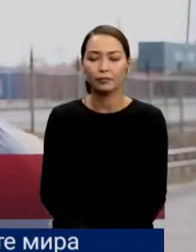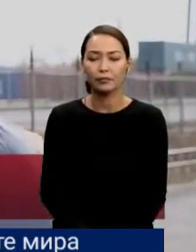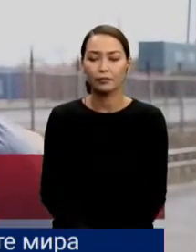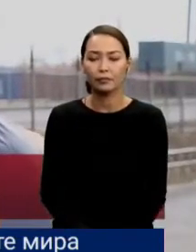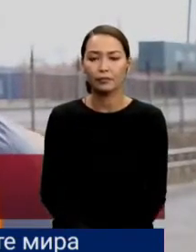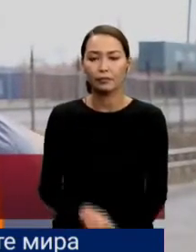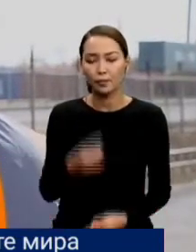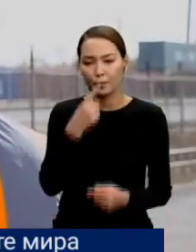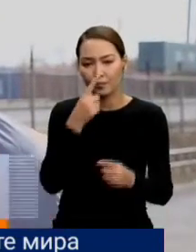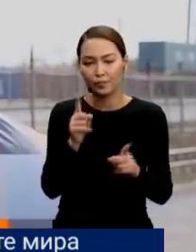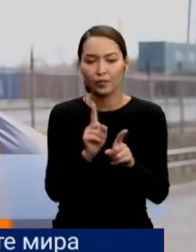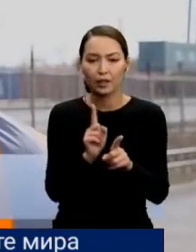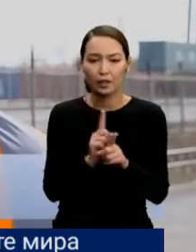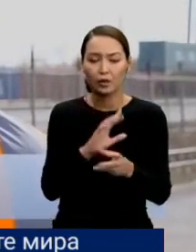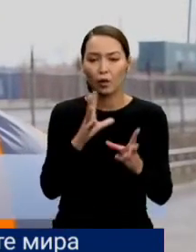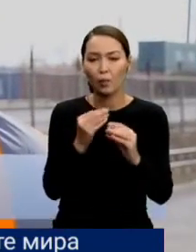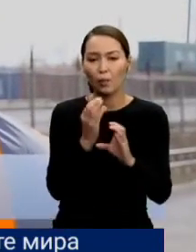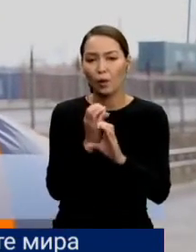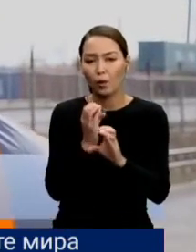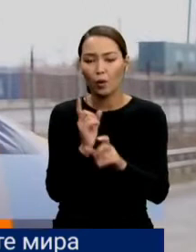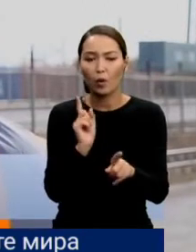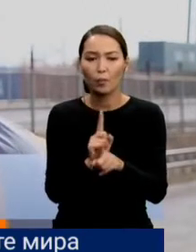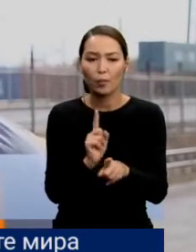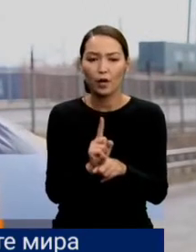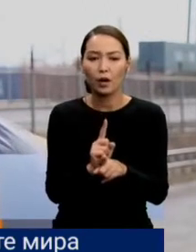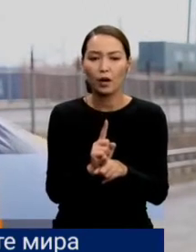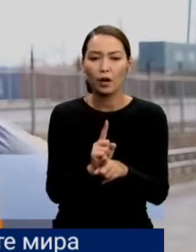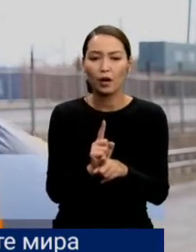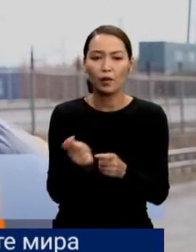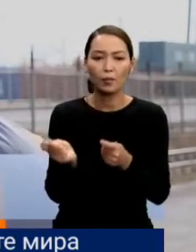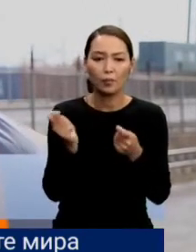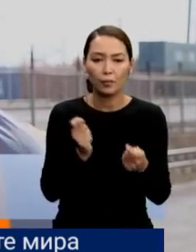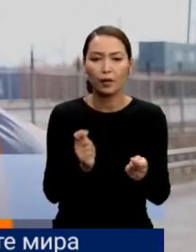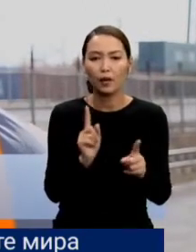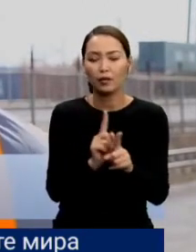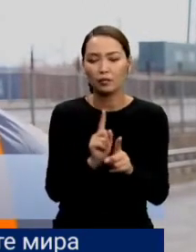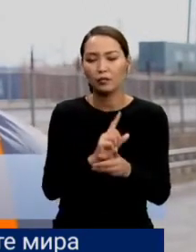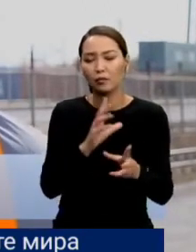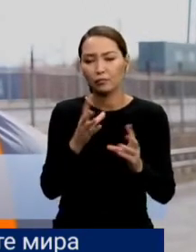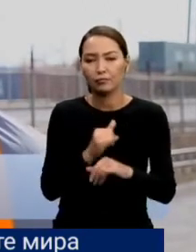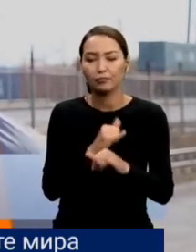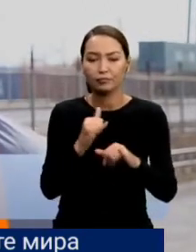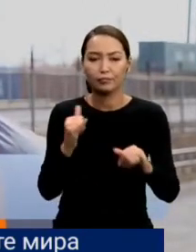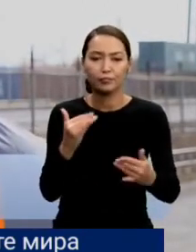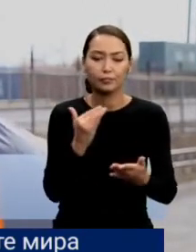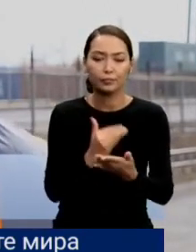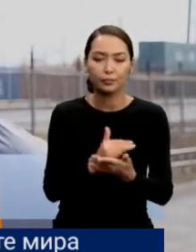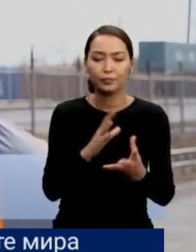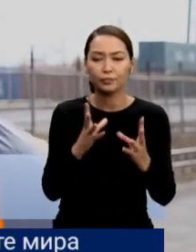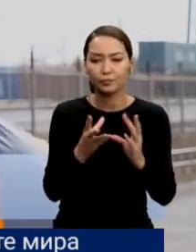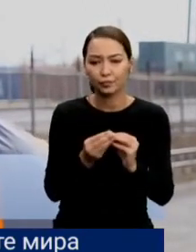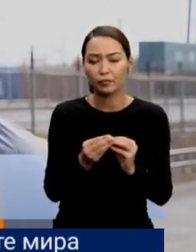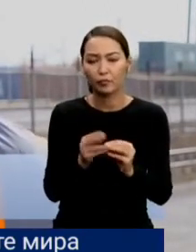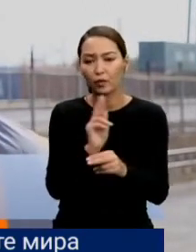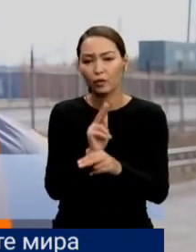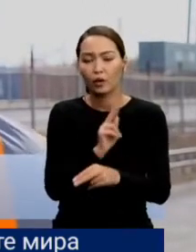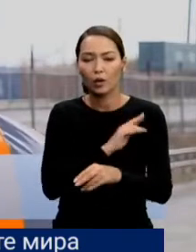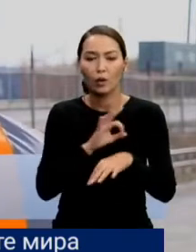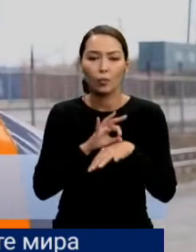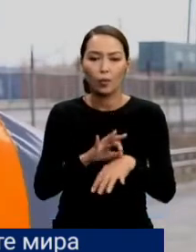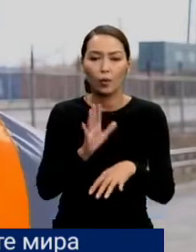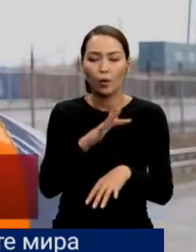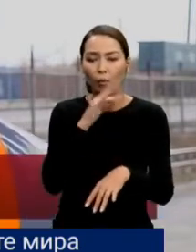Жүктерді контейнерлер мен вагондарды тиеуді, түсіруді, сақтауды жүзеге асырамыз. Сондай-ақ сұрыптау мен өңдеу жұмыстарын жүргіземіз. Жеткізіп